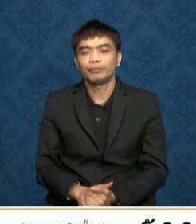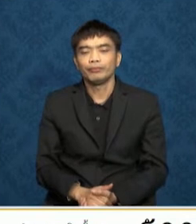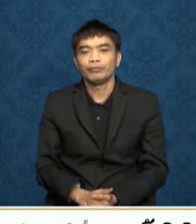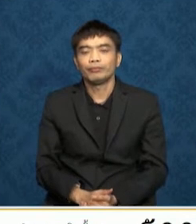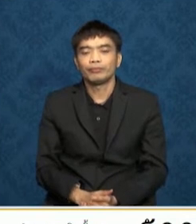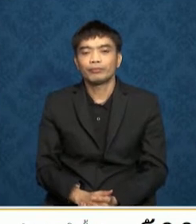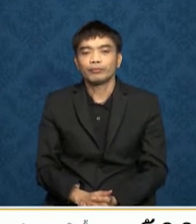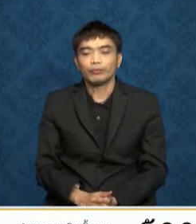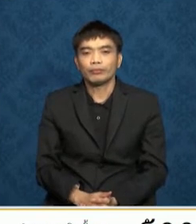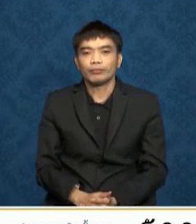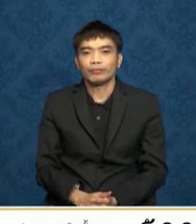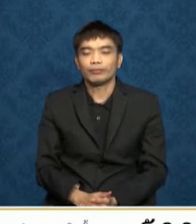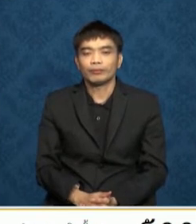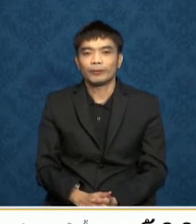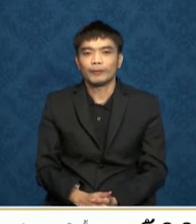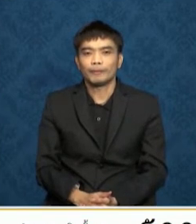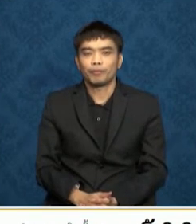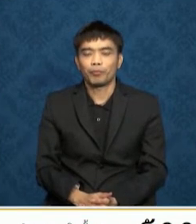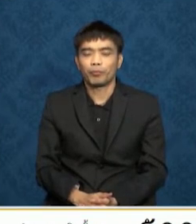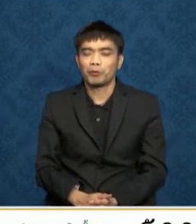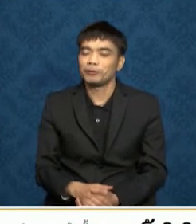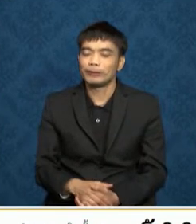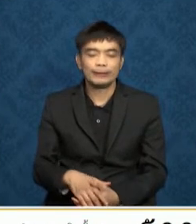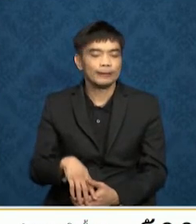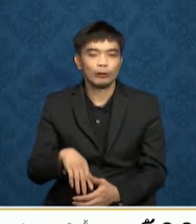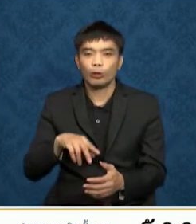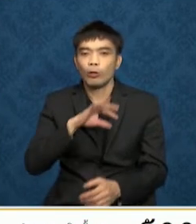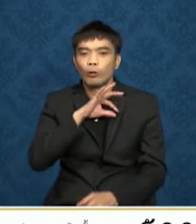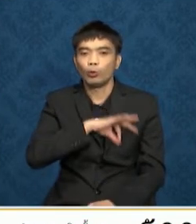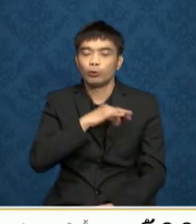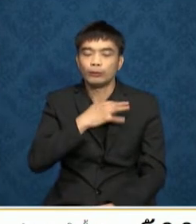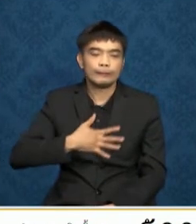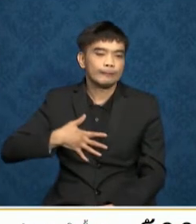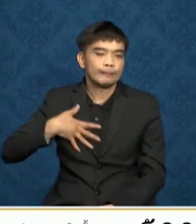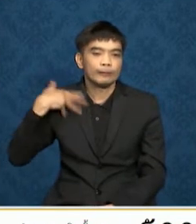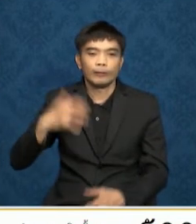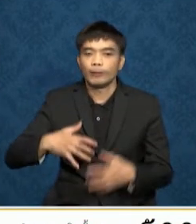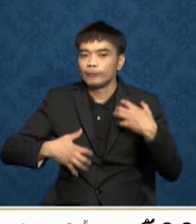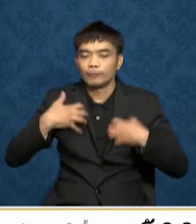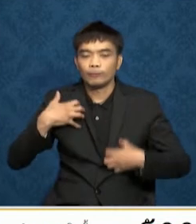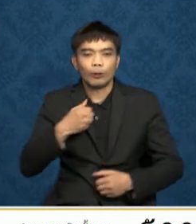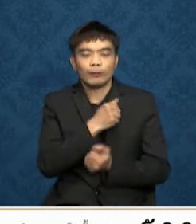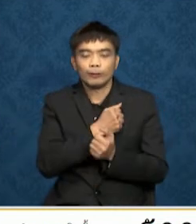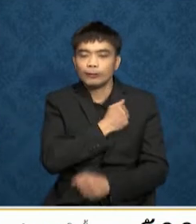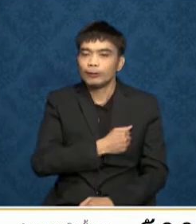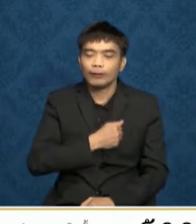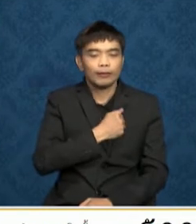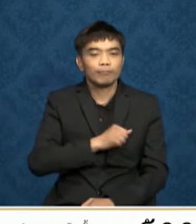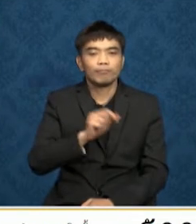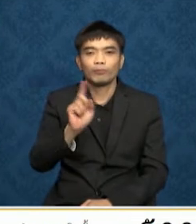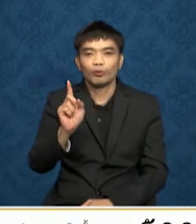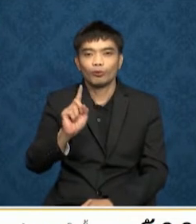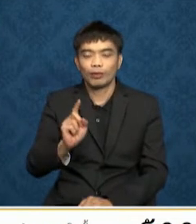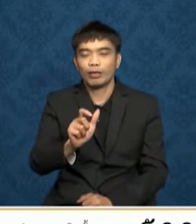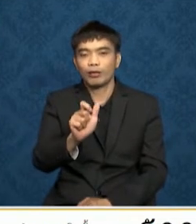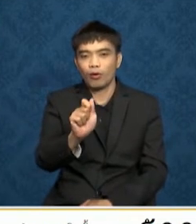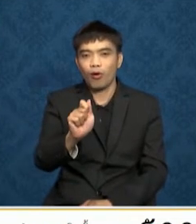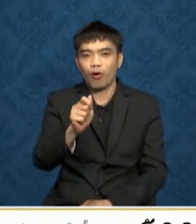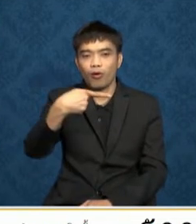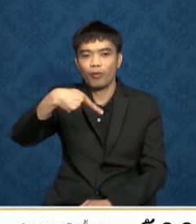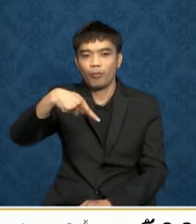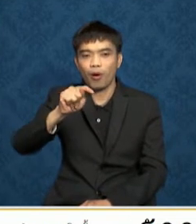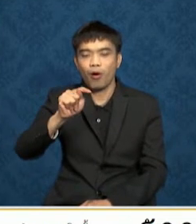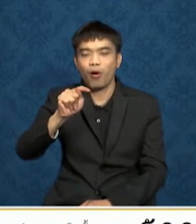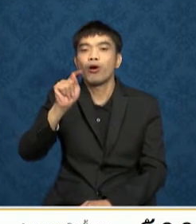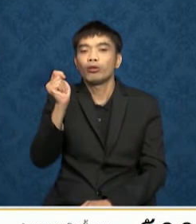ครับและสิ่งที่น่าผิดหวังสิ่งที่น่าช้ำใจกับพี่น้ององค์กรปกครองส่วนท้องถิ่น